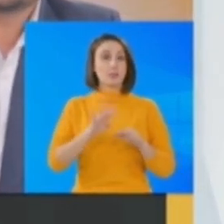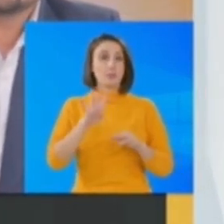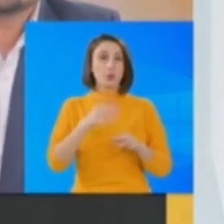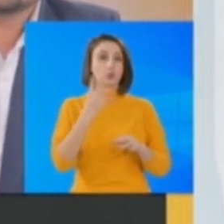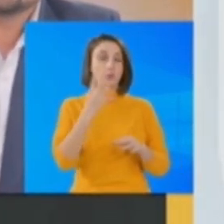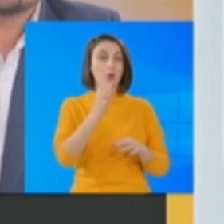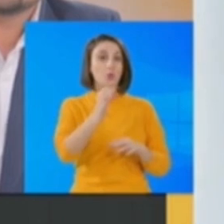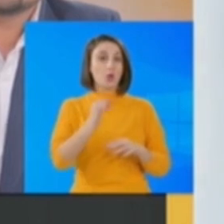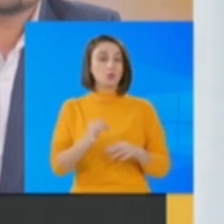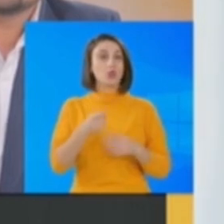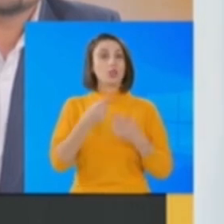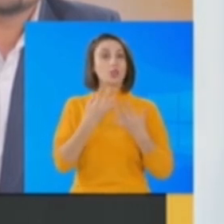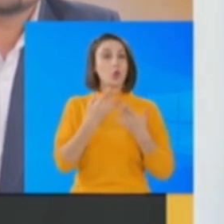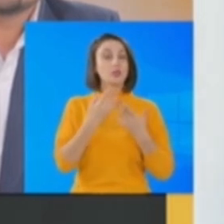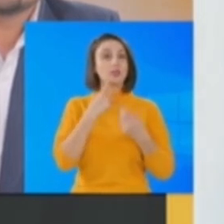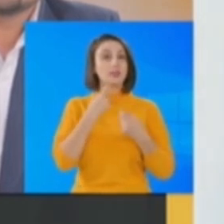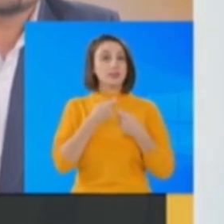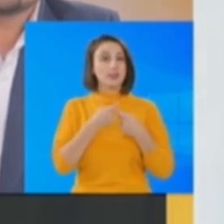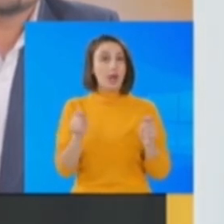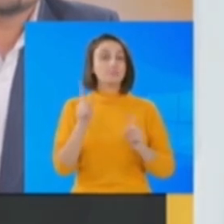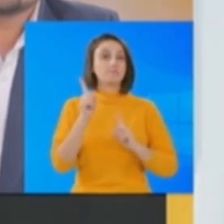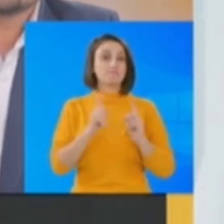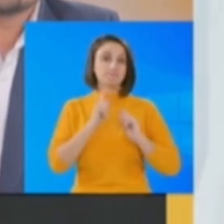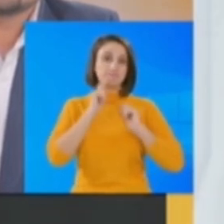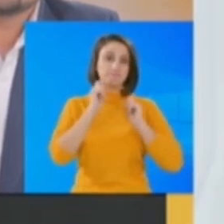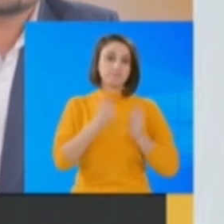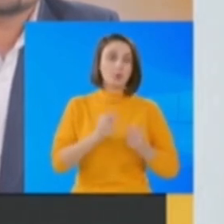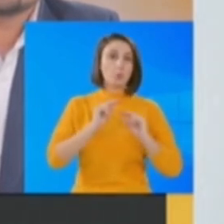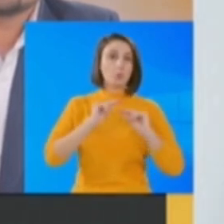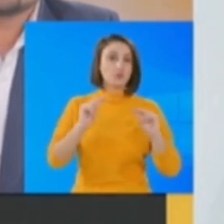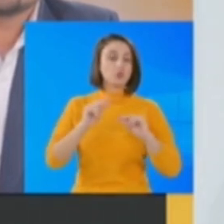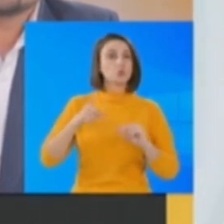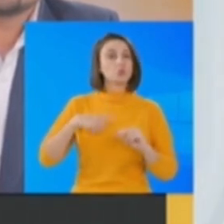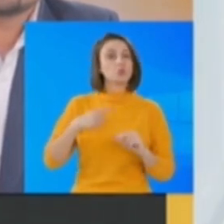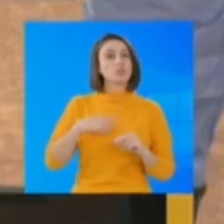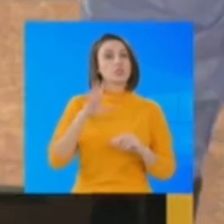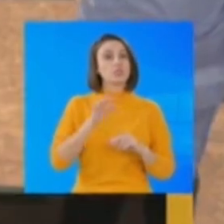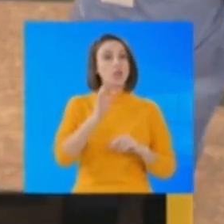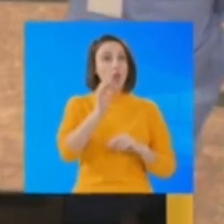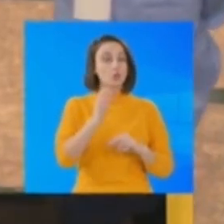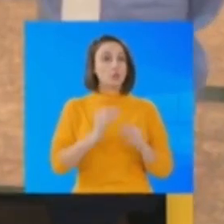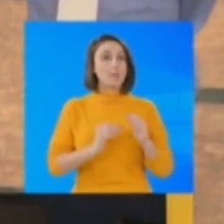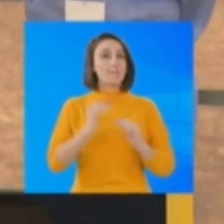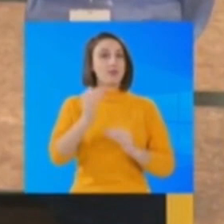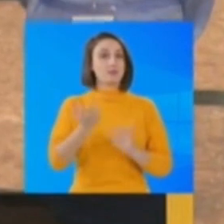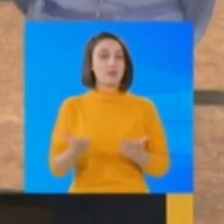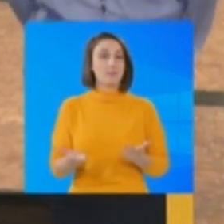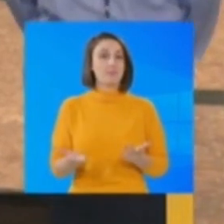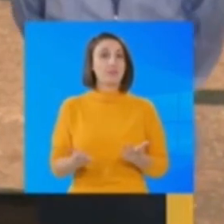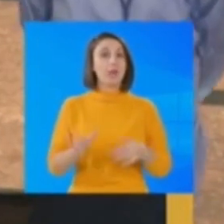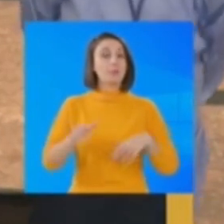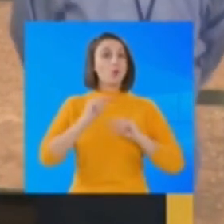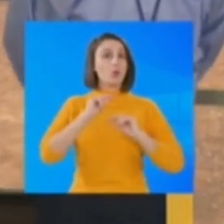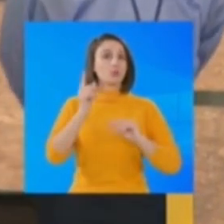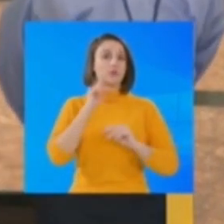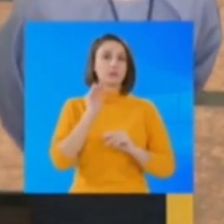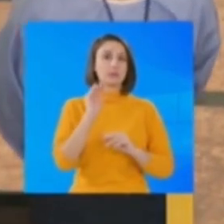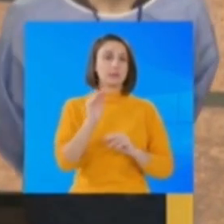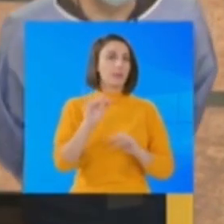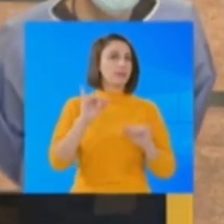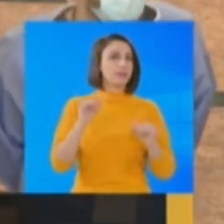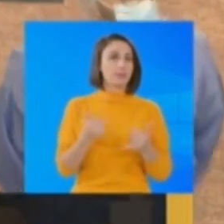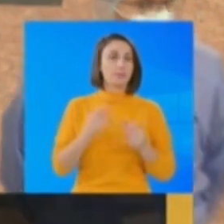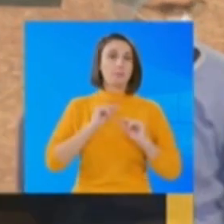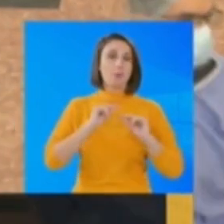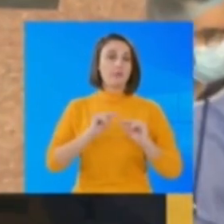înseamnă peste 44% din totalul angajaților. Dacă ne raportăm la cadre didactice, sunt peste 50%. Ministrul Educației a fost